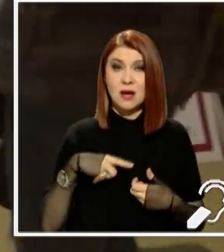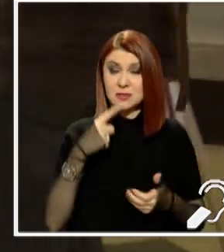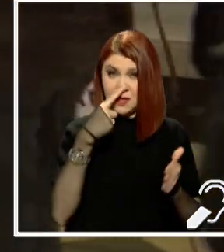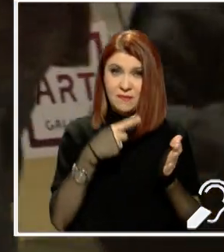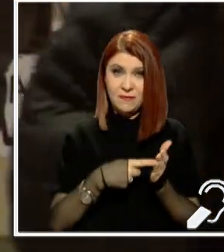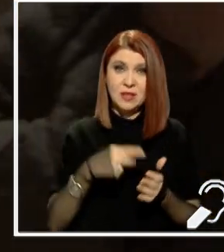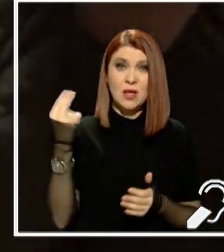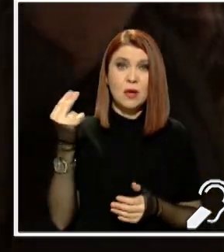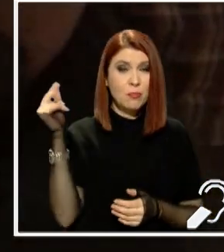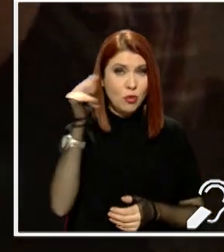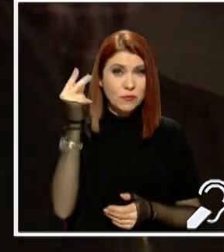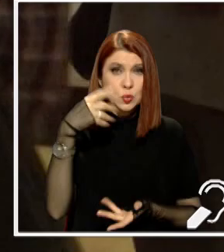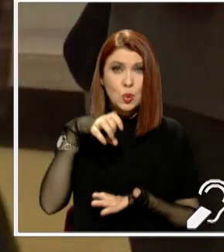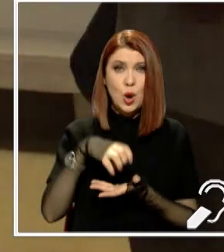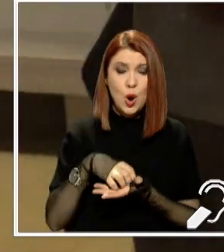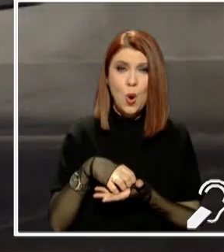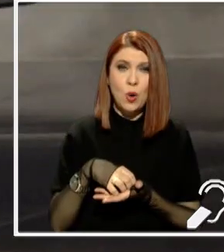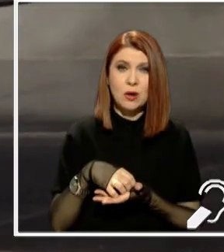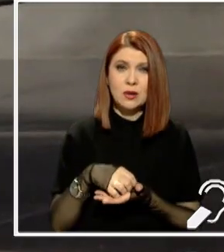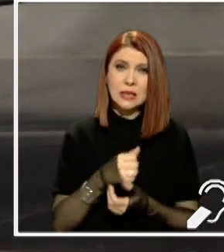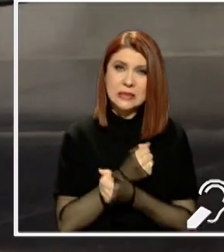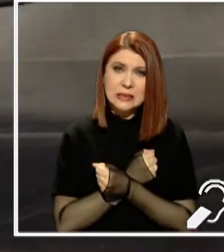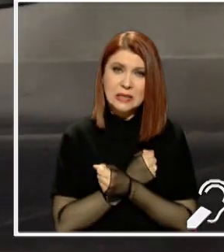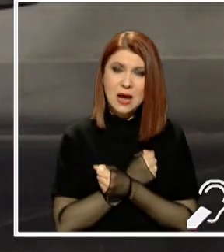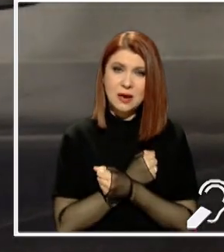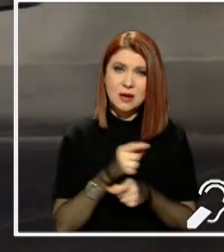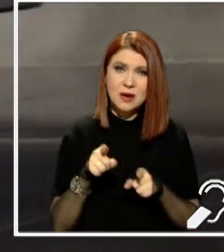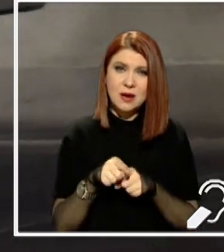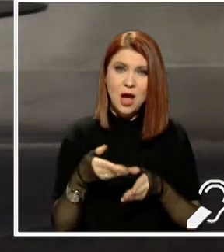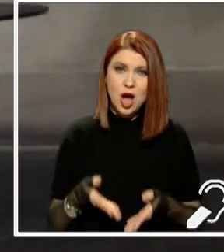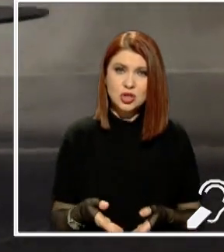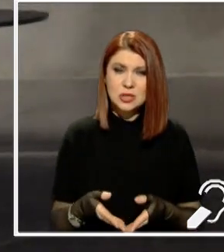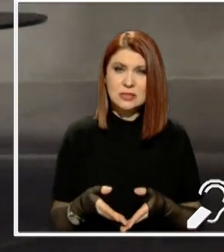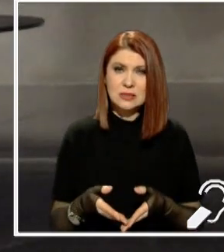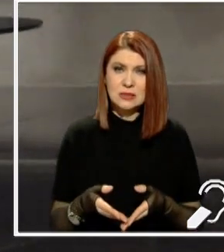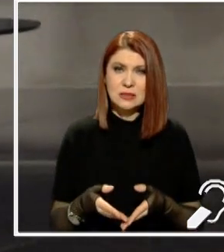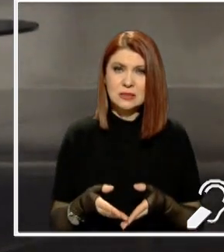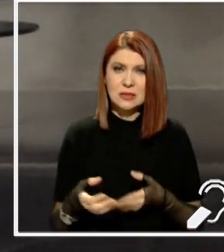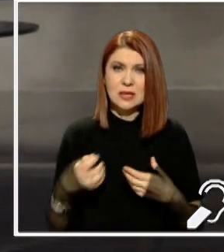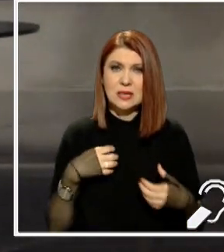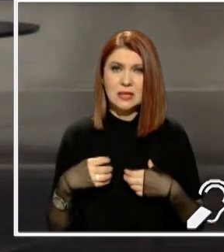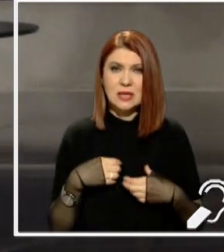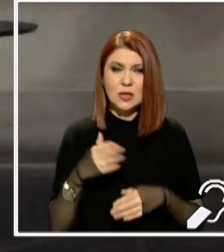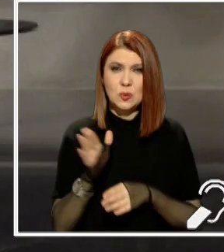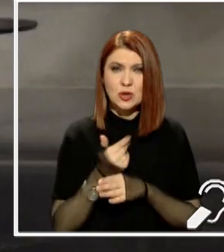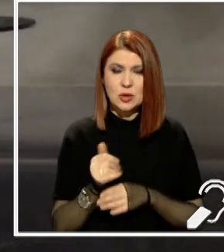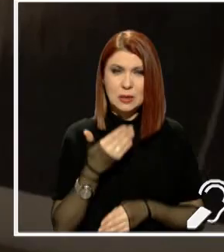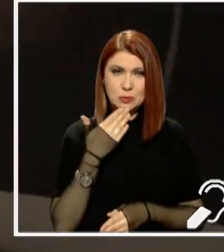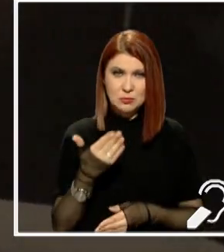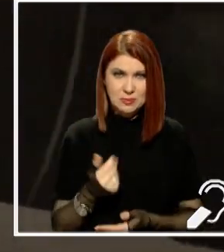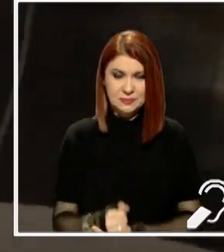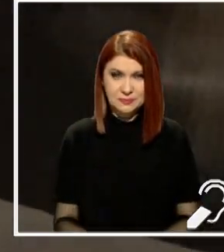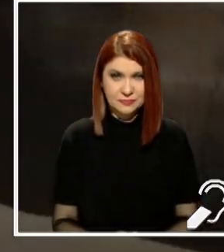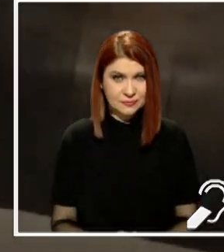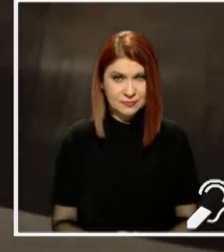se întâmplă într-un loc atât de drag nou cum este acest hol al Teatrului Național. Mulțumim pentru asta!